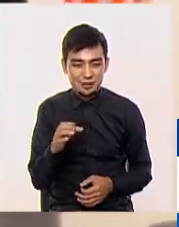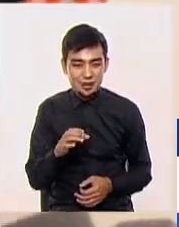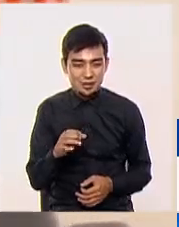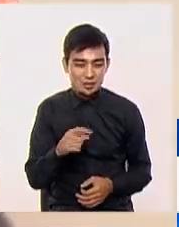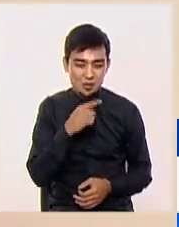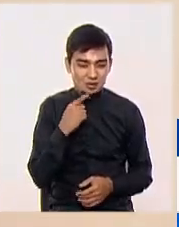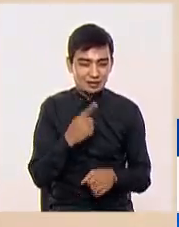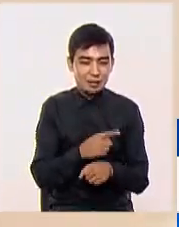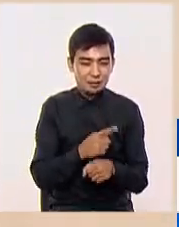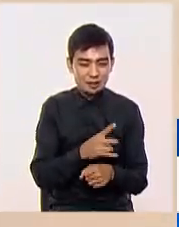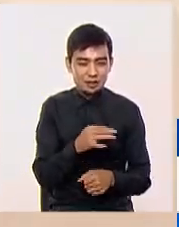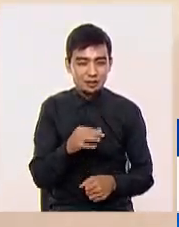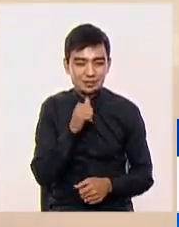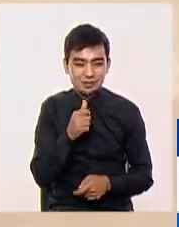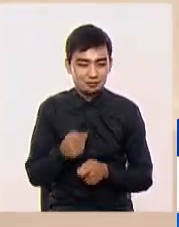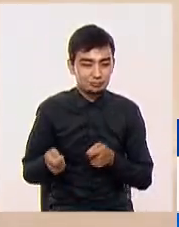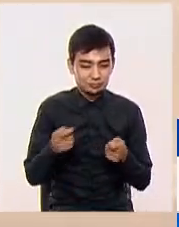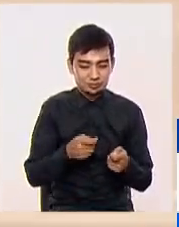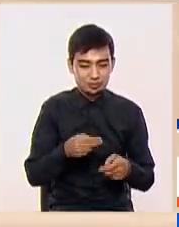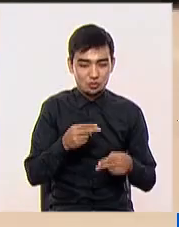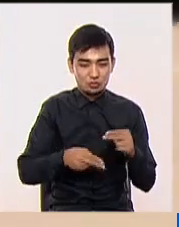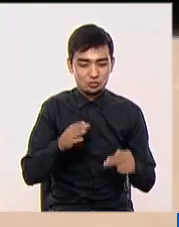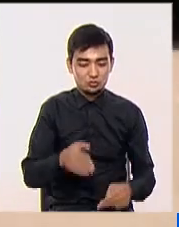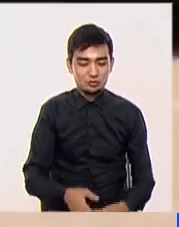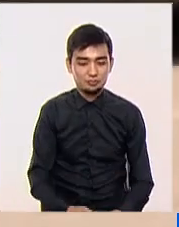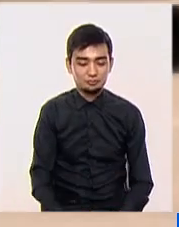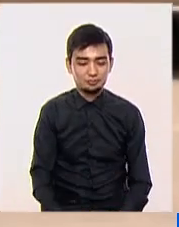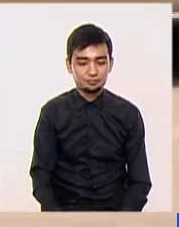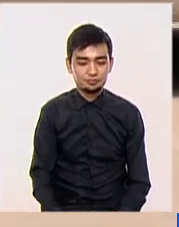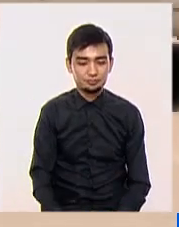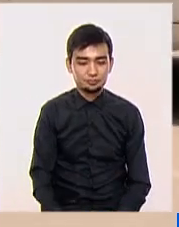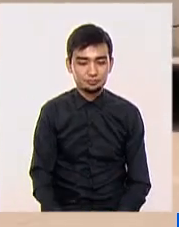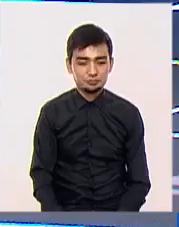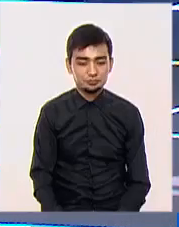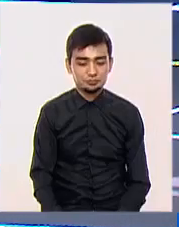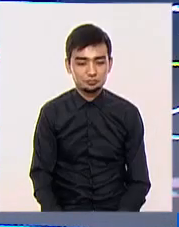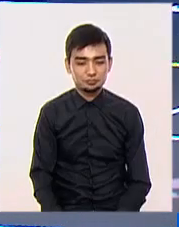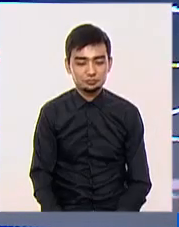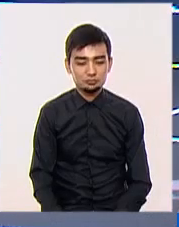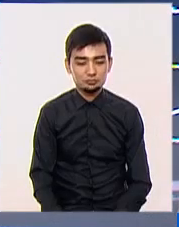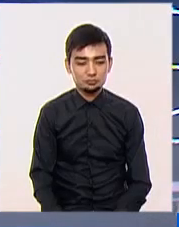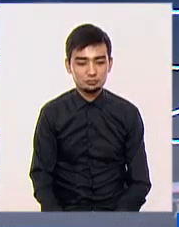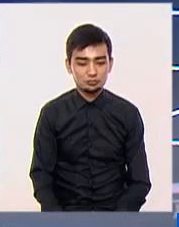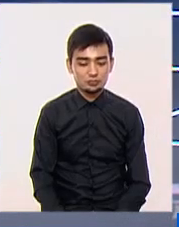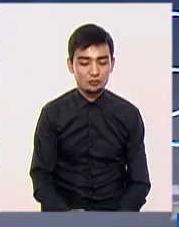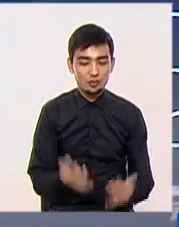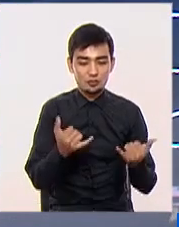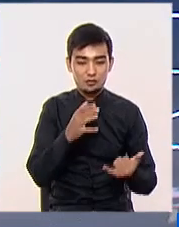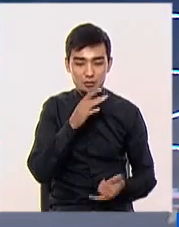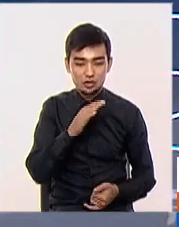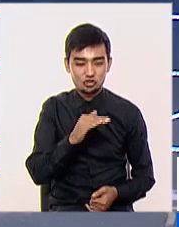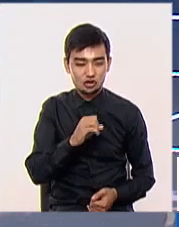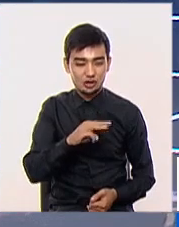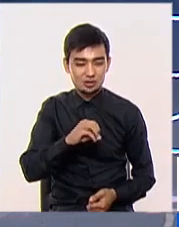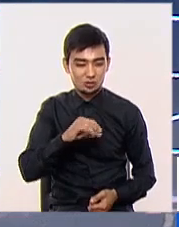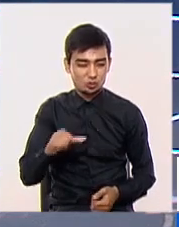действовать запрет на вывоз сахара. Далее Насипова, Дидар Елеев, информбюро Нур-Султан. А тем временем в Жетысурской